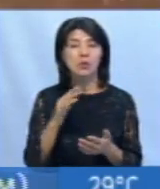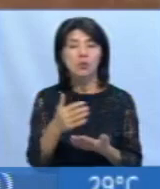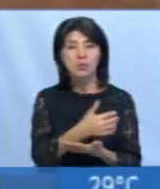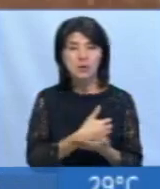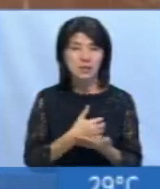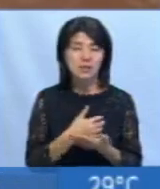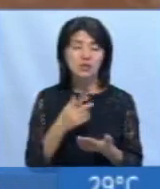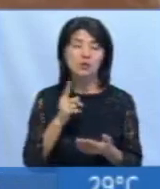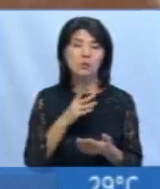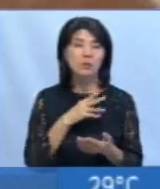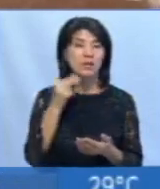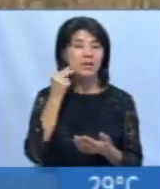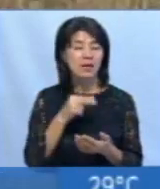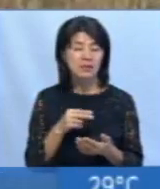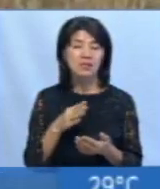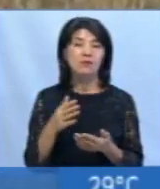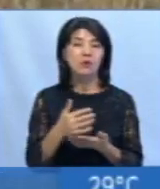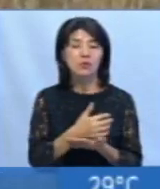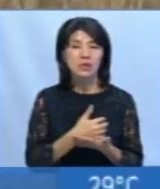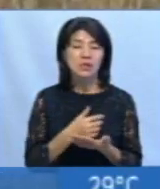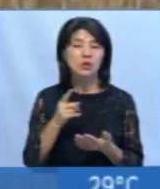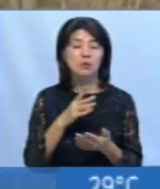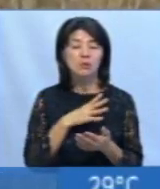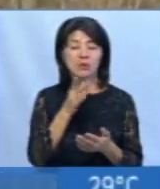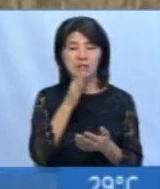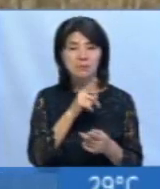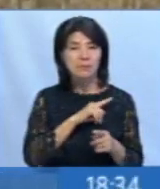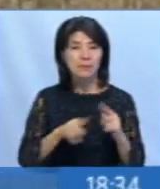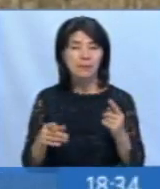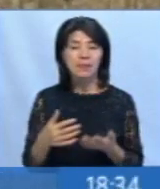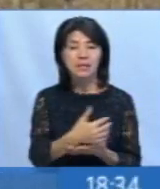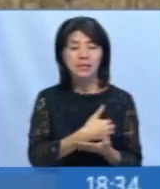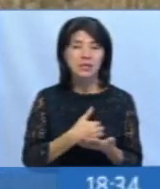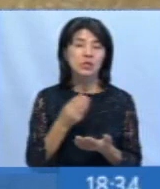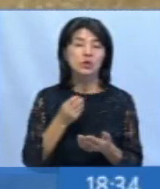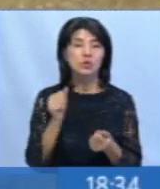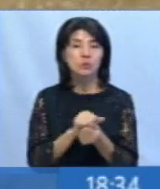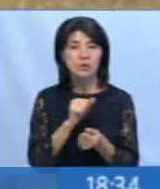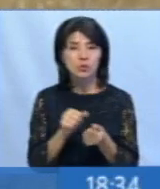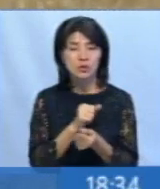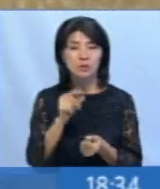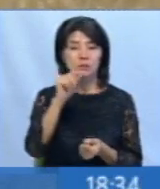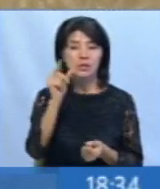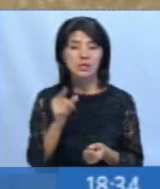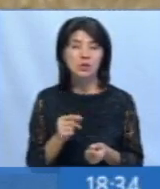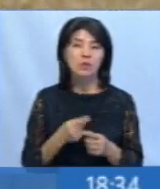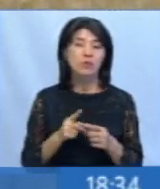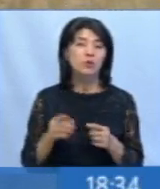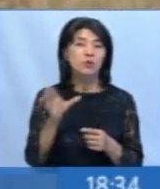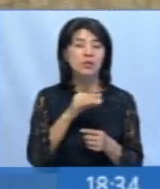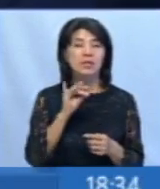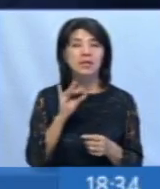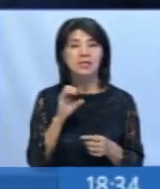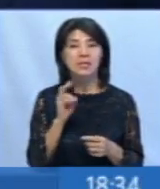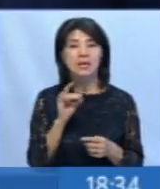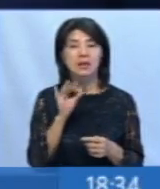качество урожая, вовремя все убрать и просушить пшеницу, соблюсти правила хранения зерна, сказал глава региона. На полях крестьянского хозяйства Олег Паров, Абылка Исхаков пообщался